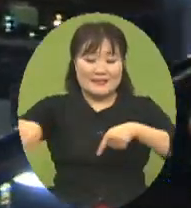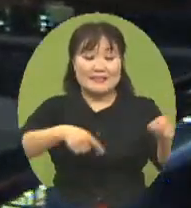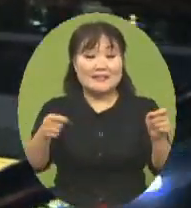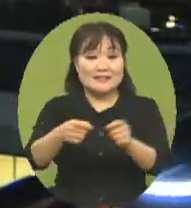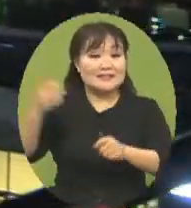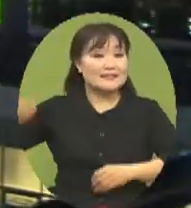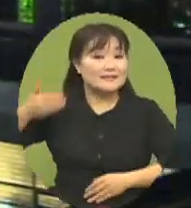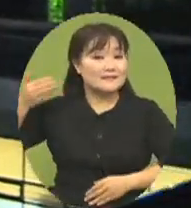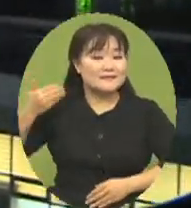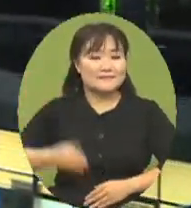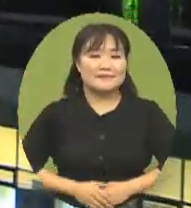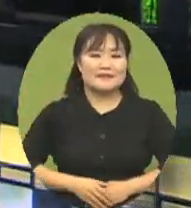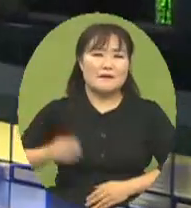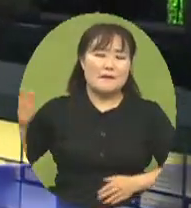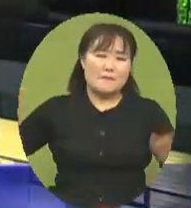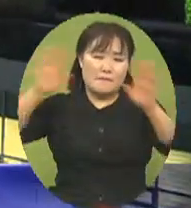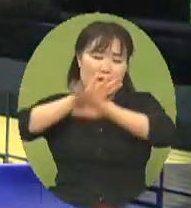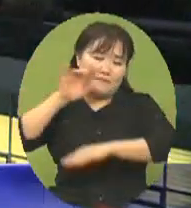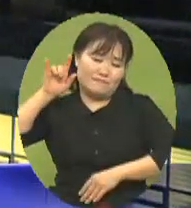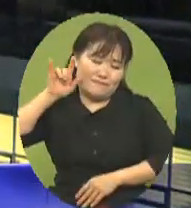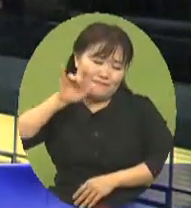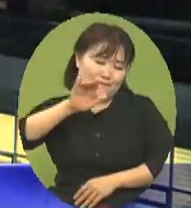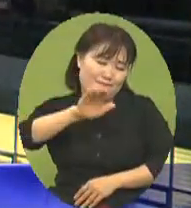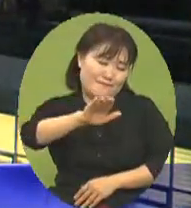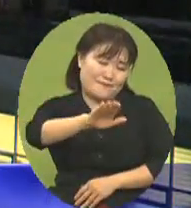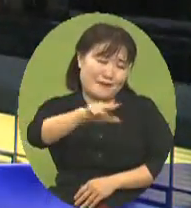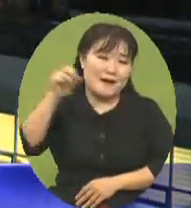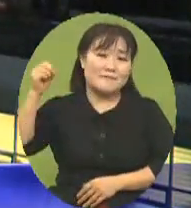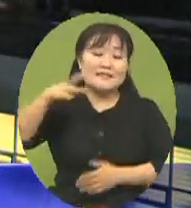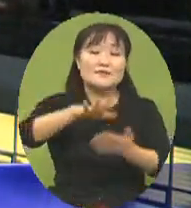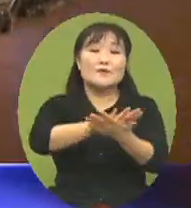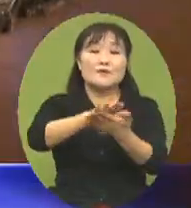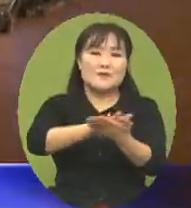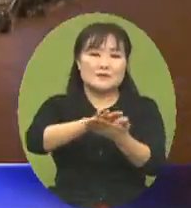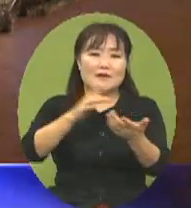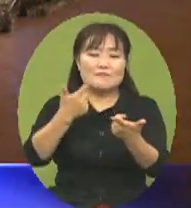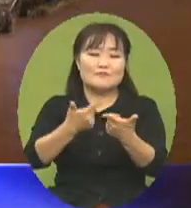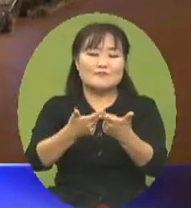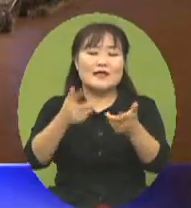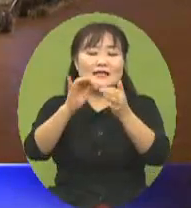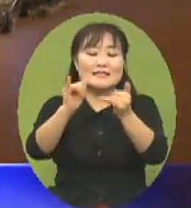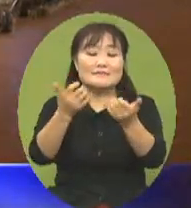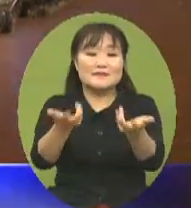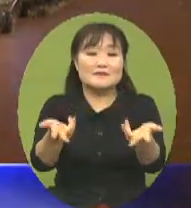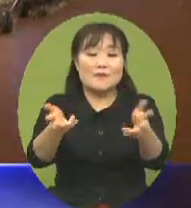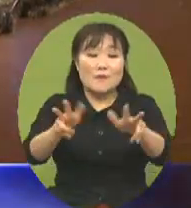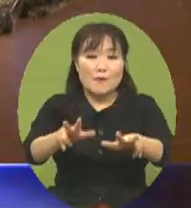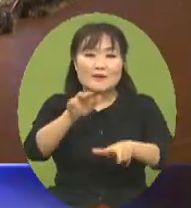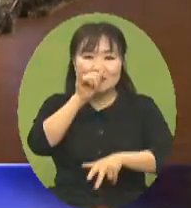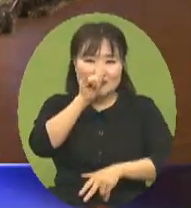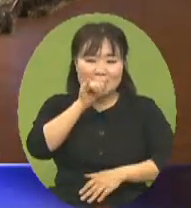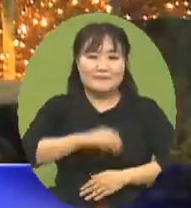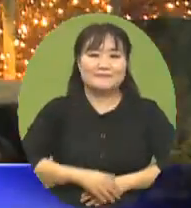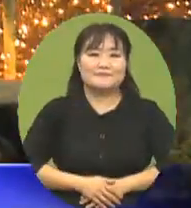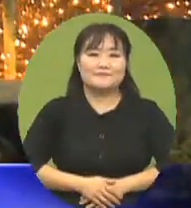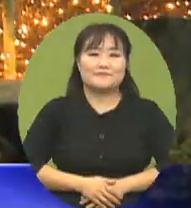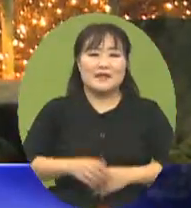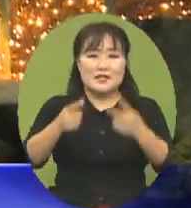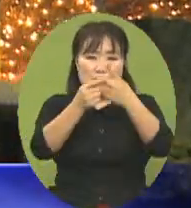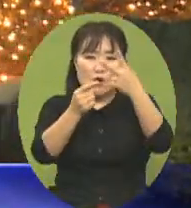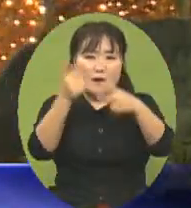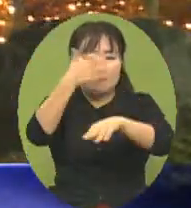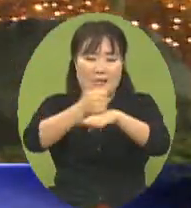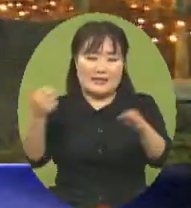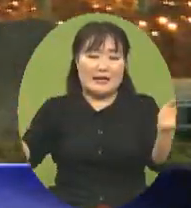시정 단신입니다. 야간 경관 조명 행사인 빛으로 놀다가 부산 시민공원 일원에서 열리고 있습니다.